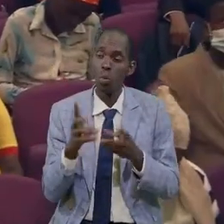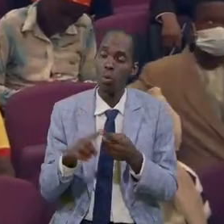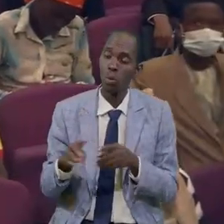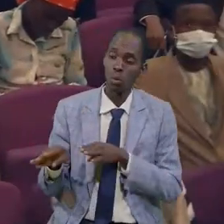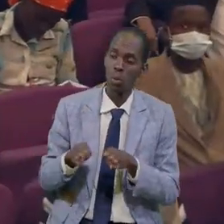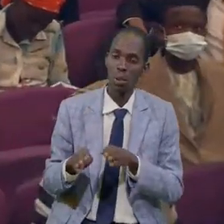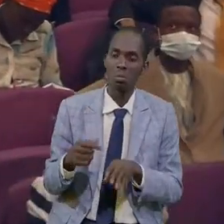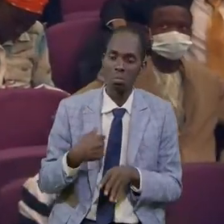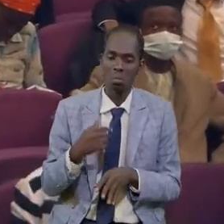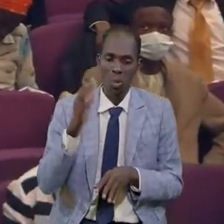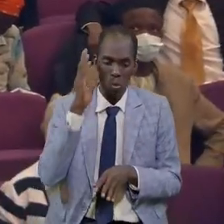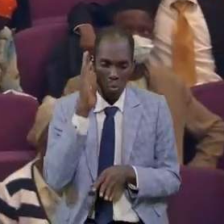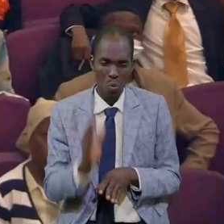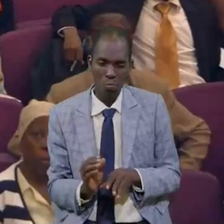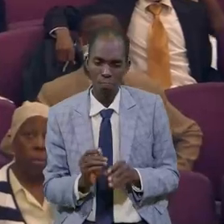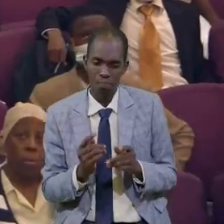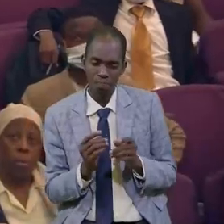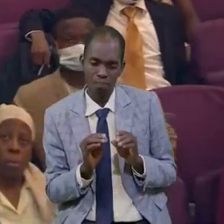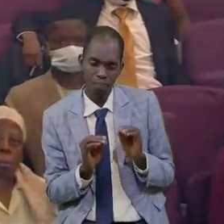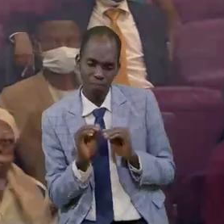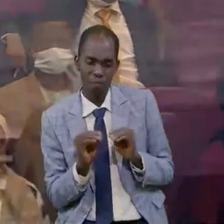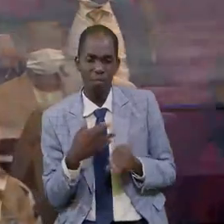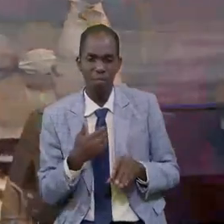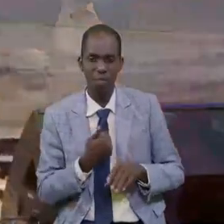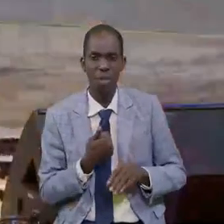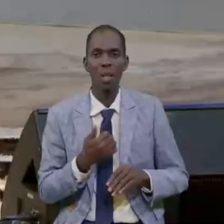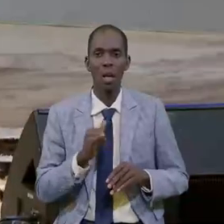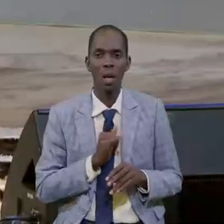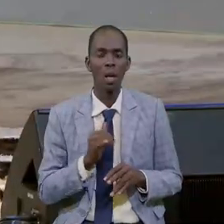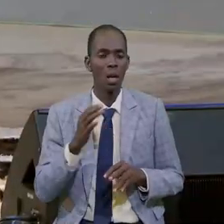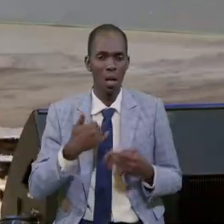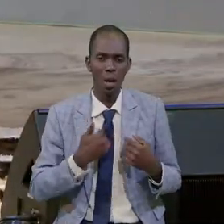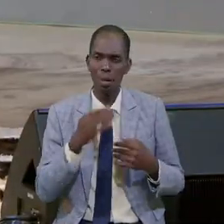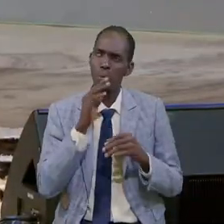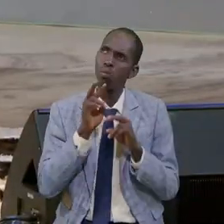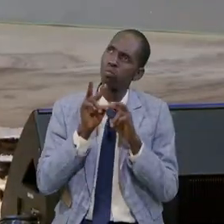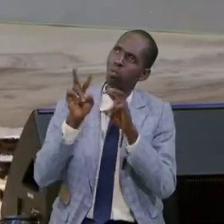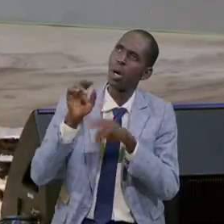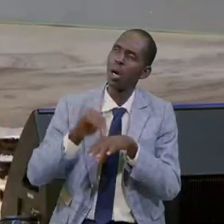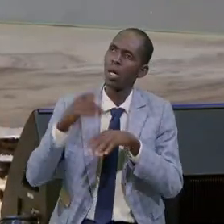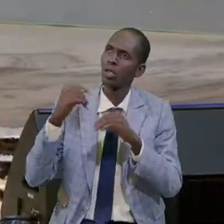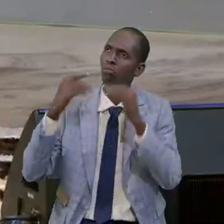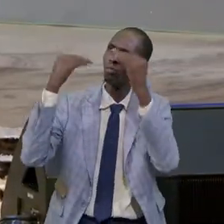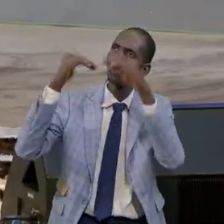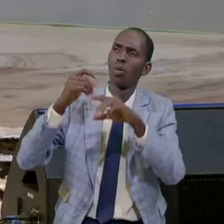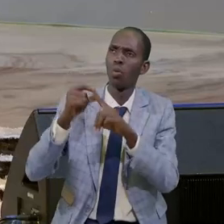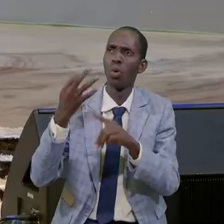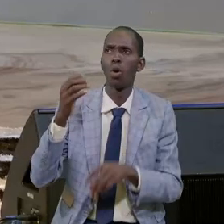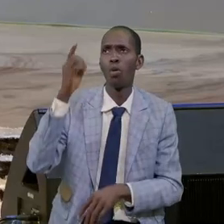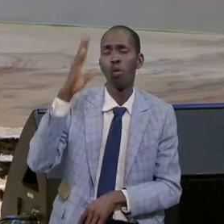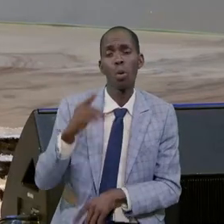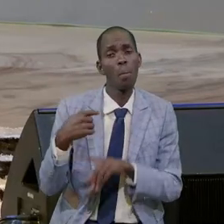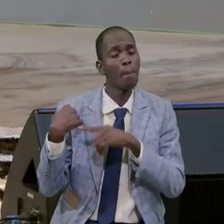comporter, maintenant je vais m'ajouter. Alors, je vais m'accrocher au scandale, à la doctrine de la parole de Dieu. Mais